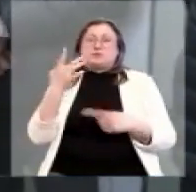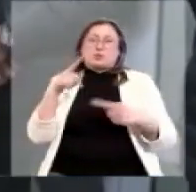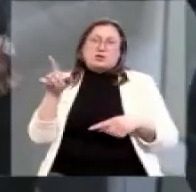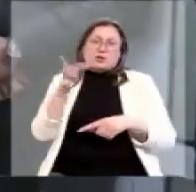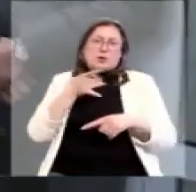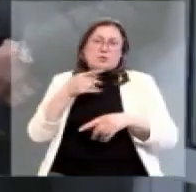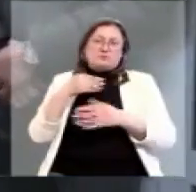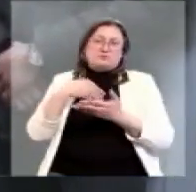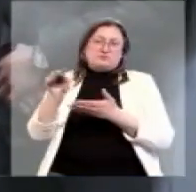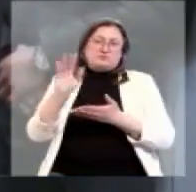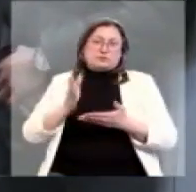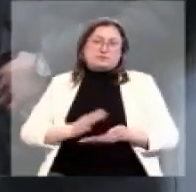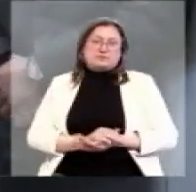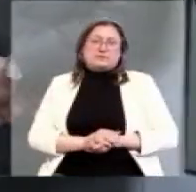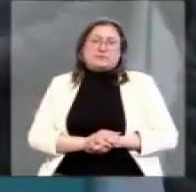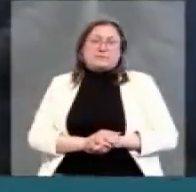других регионов нашей страны.